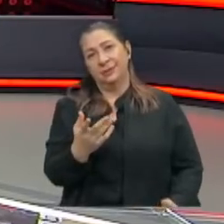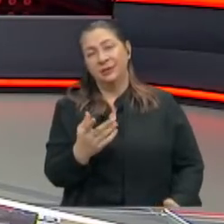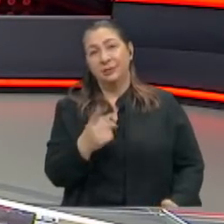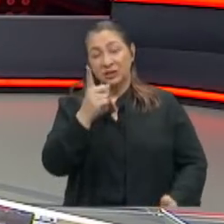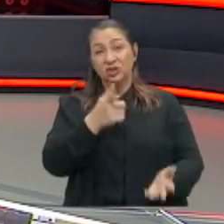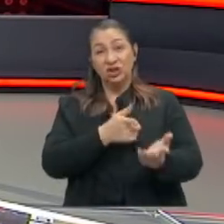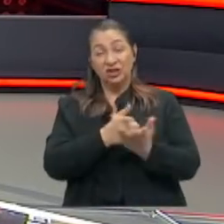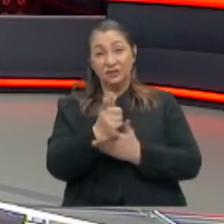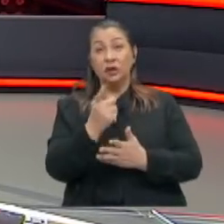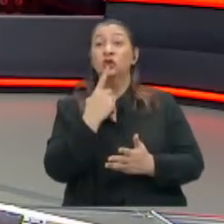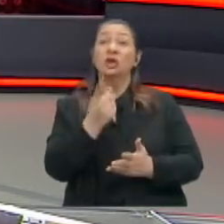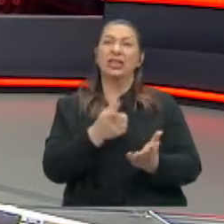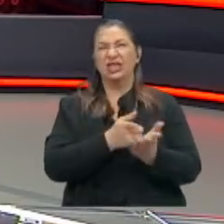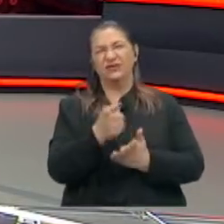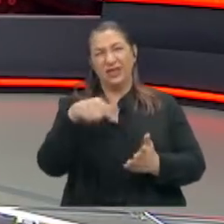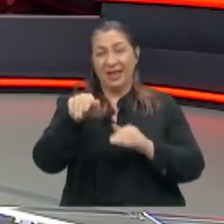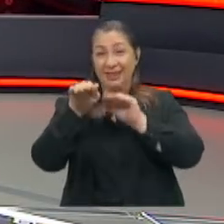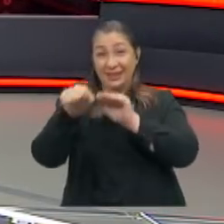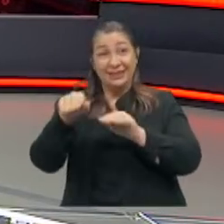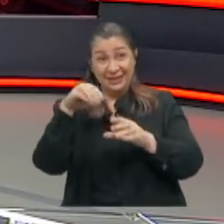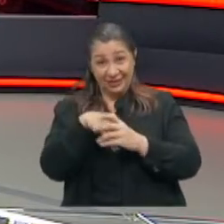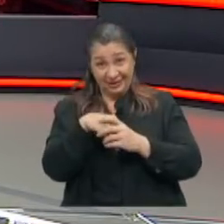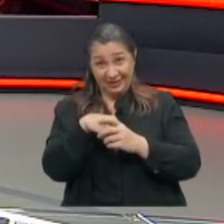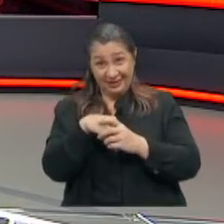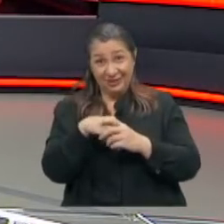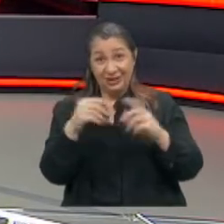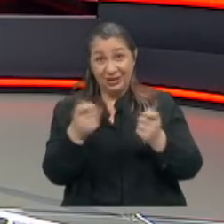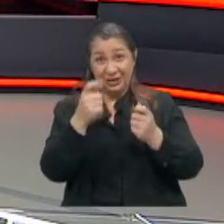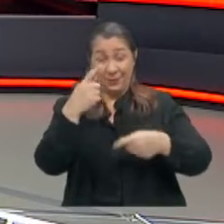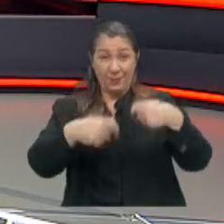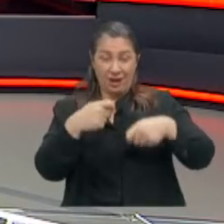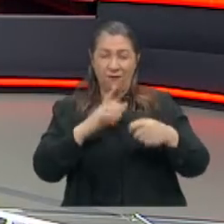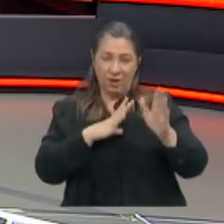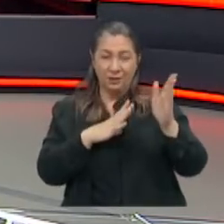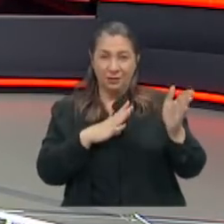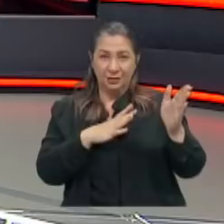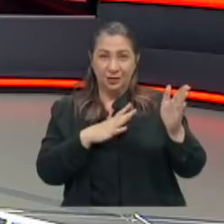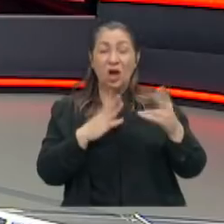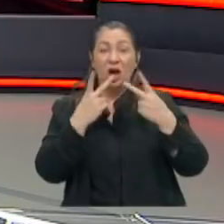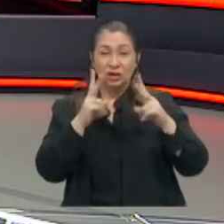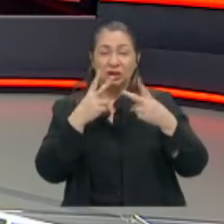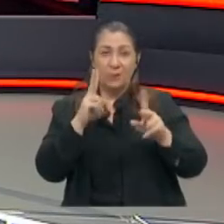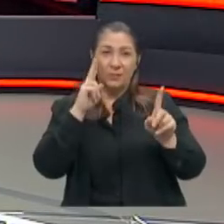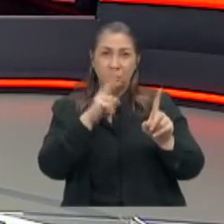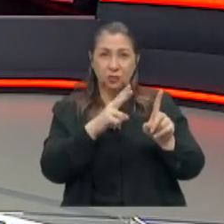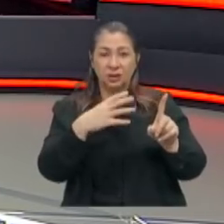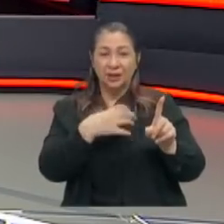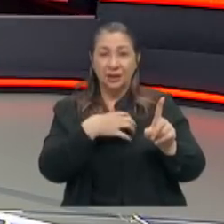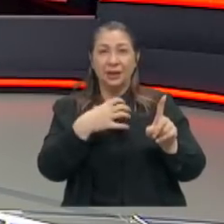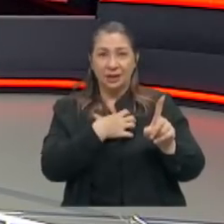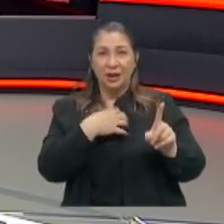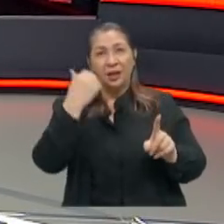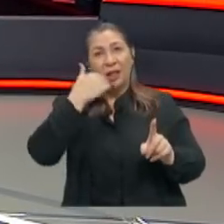Bir çiftçileri, sözde çiftçileri desteklemek için çalışan bir bankamız var. Açıklamalarına bakıyorsunuz, kendi